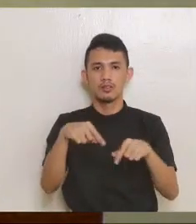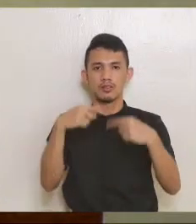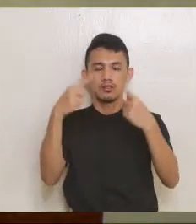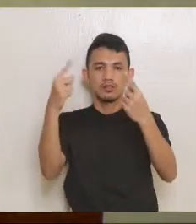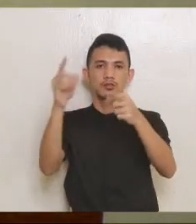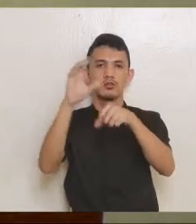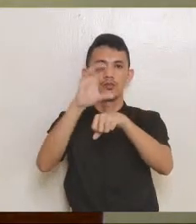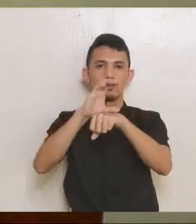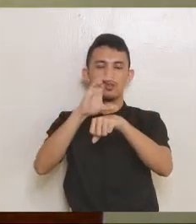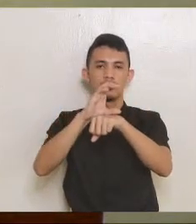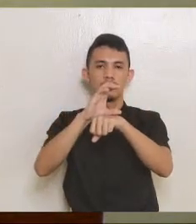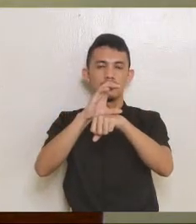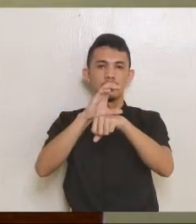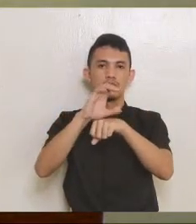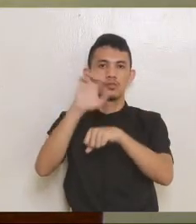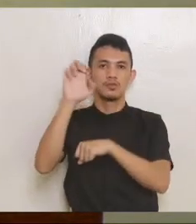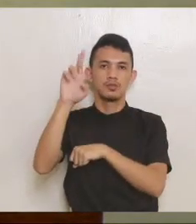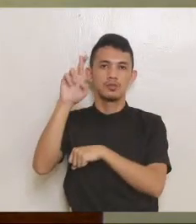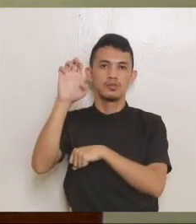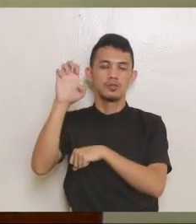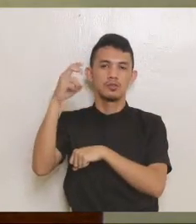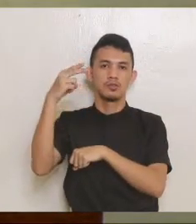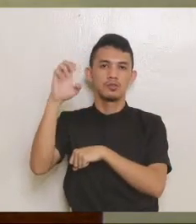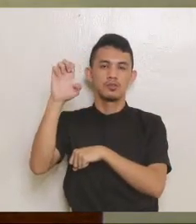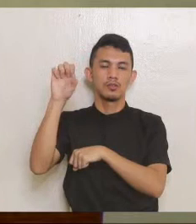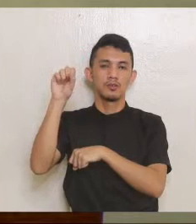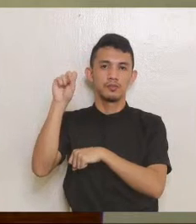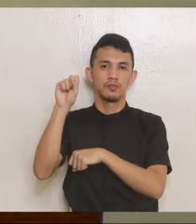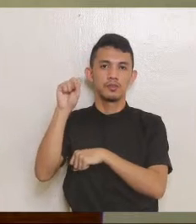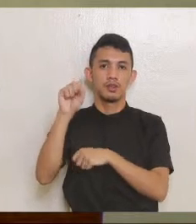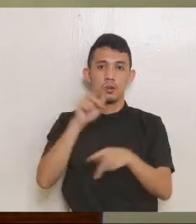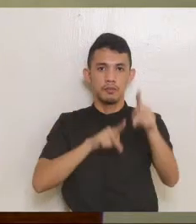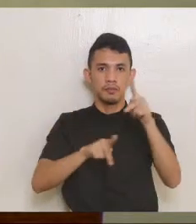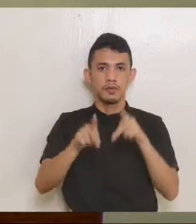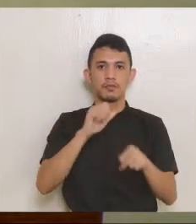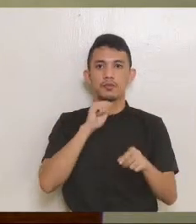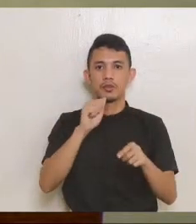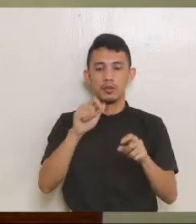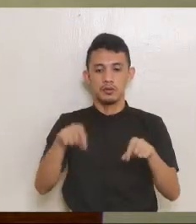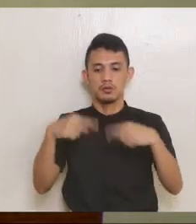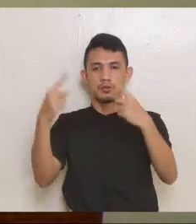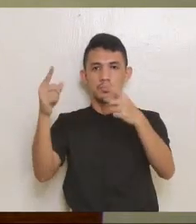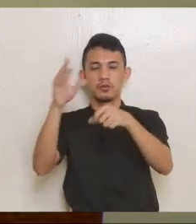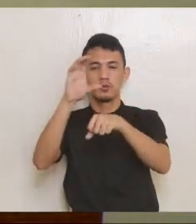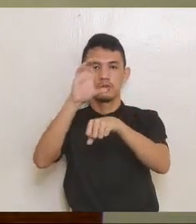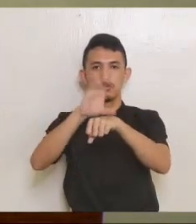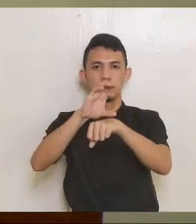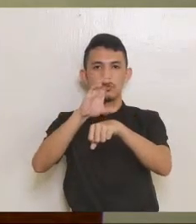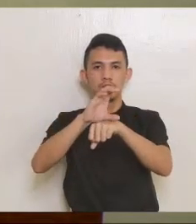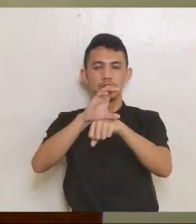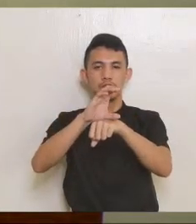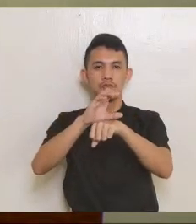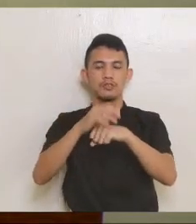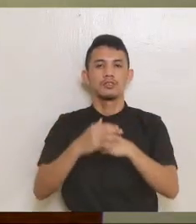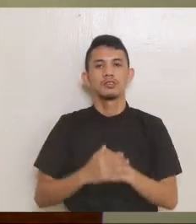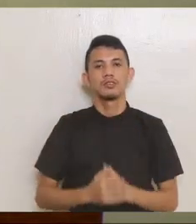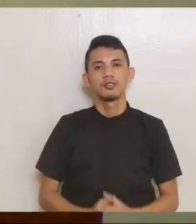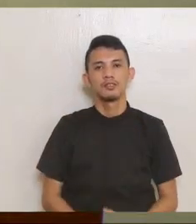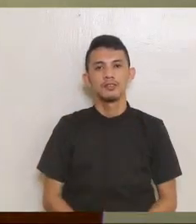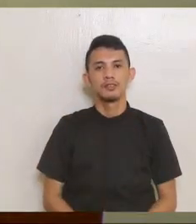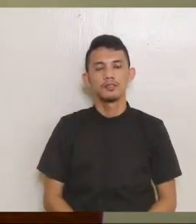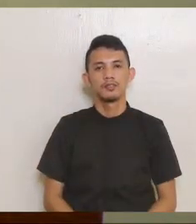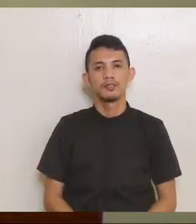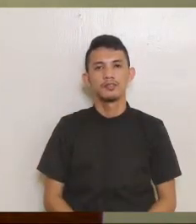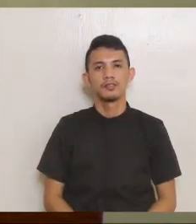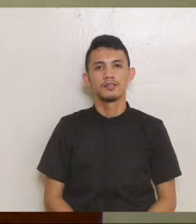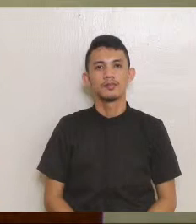mingunta nga, mga tao nga walay rehistro. Mo siguro ang mingkag, mo nang irihis. Irihis